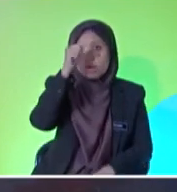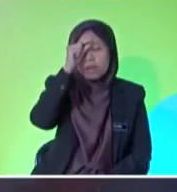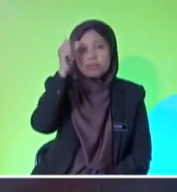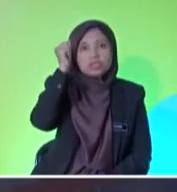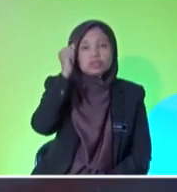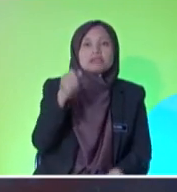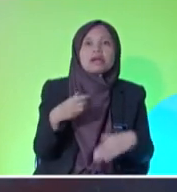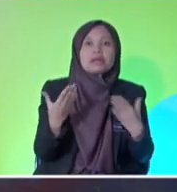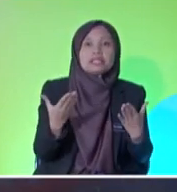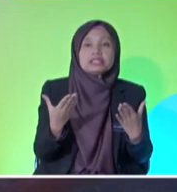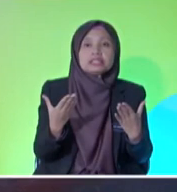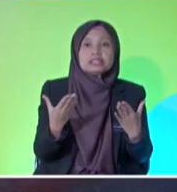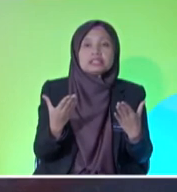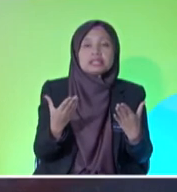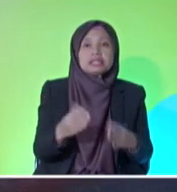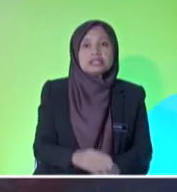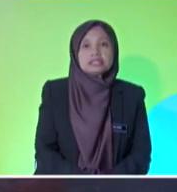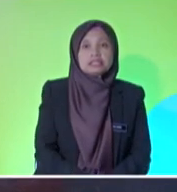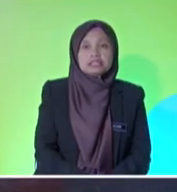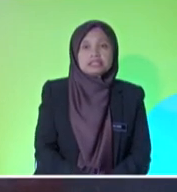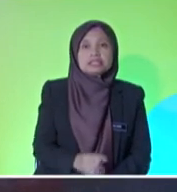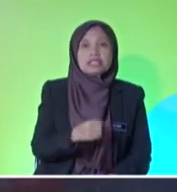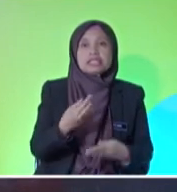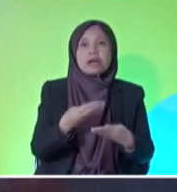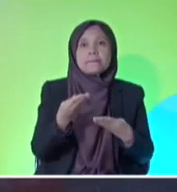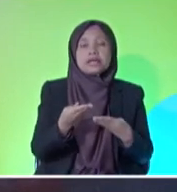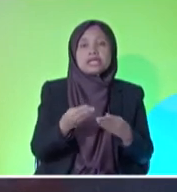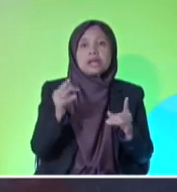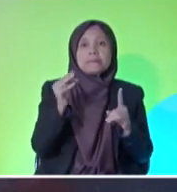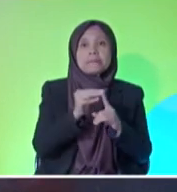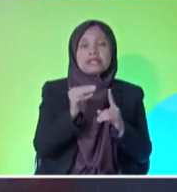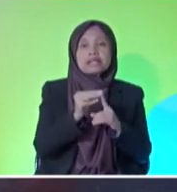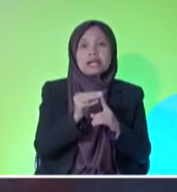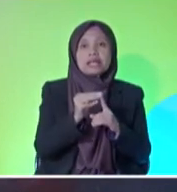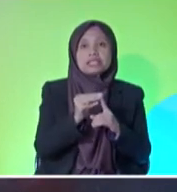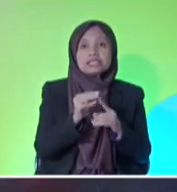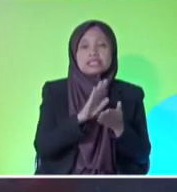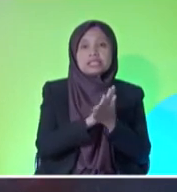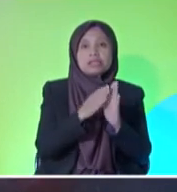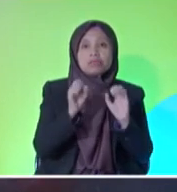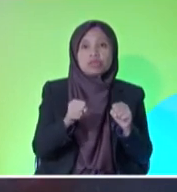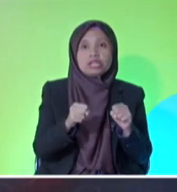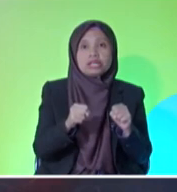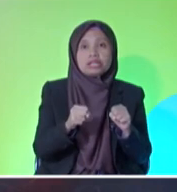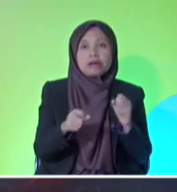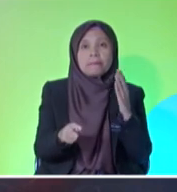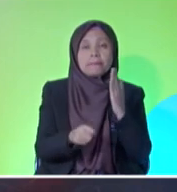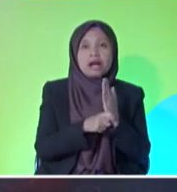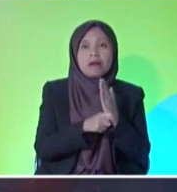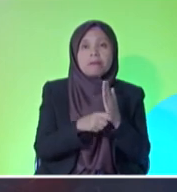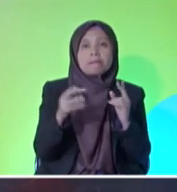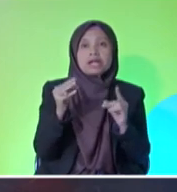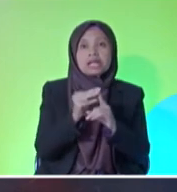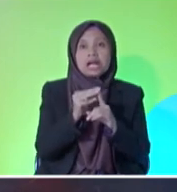ini terasa saya belum bagi markau untuk Yanto lagi untuk pertama markas ya Bagi